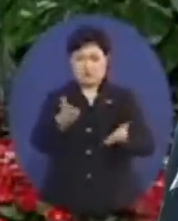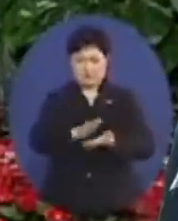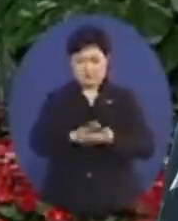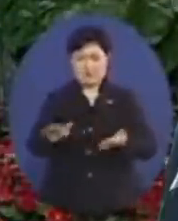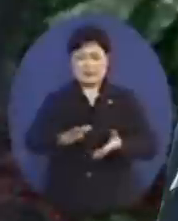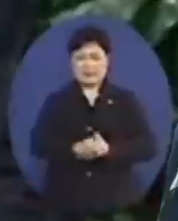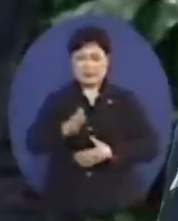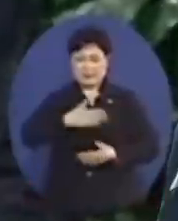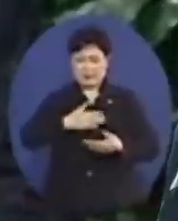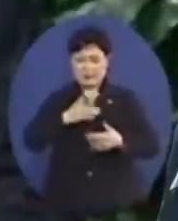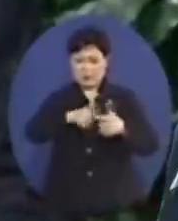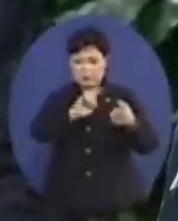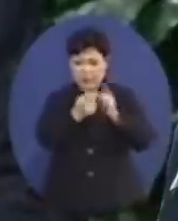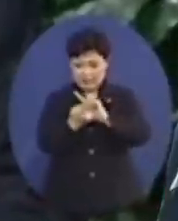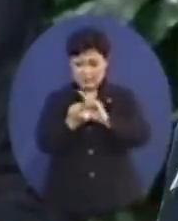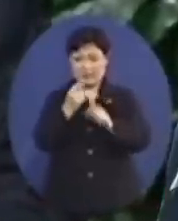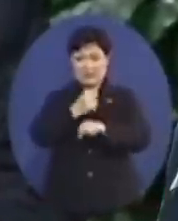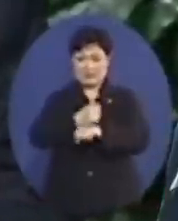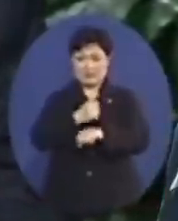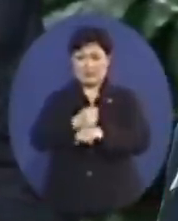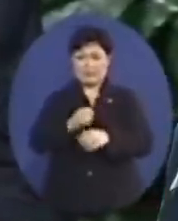내 대신하여